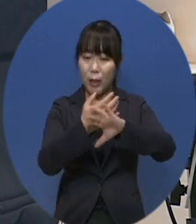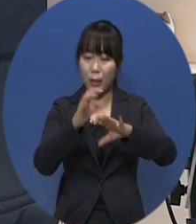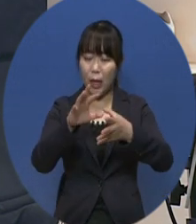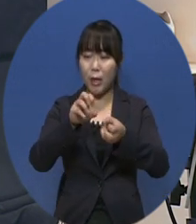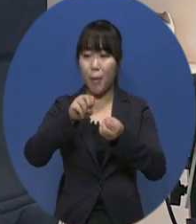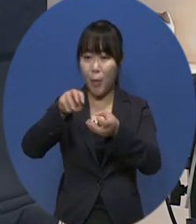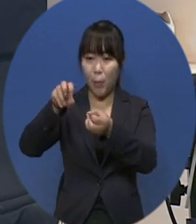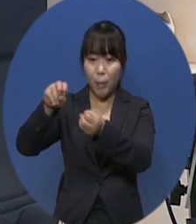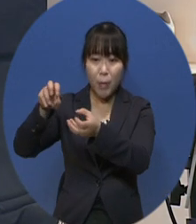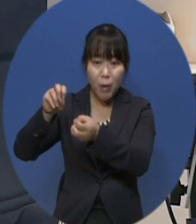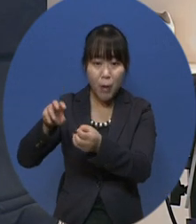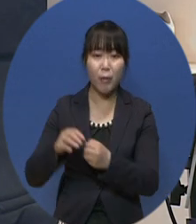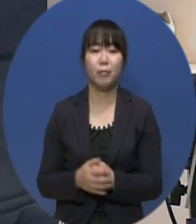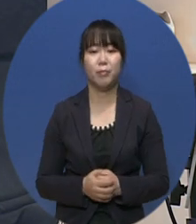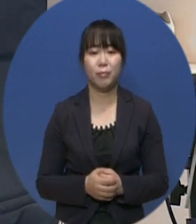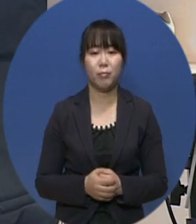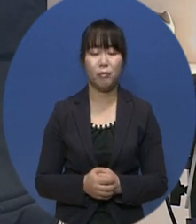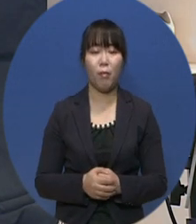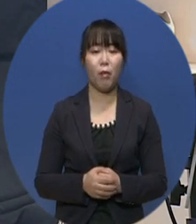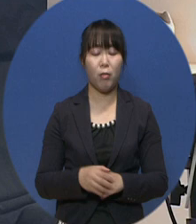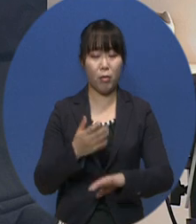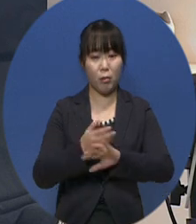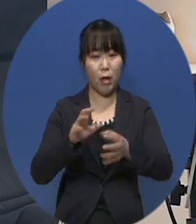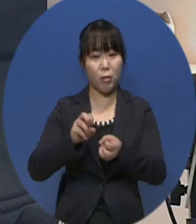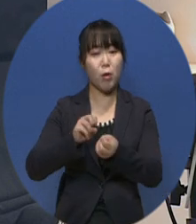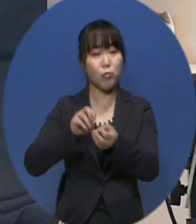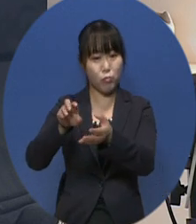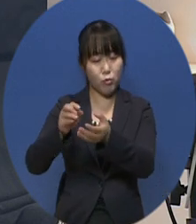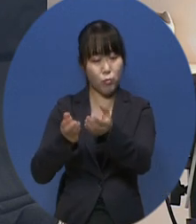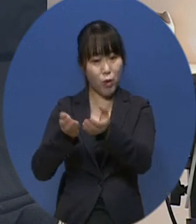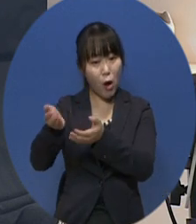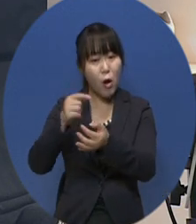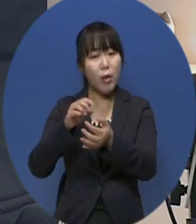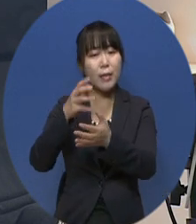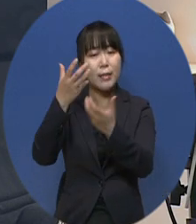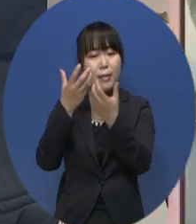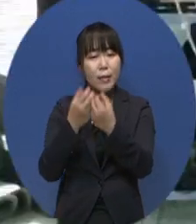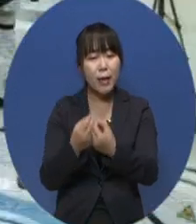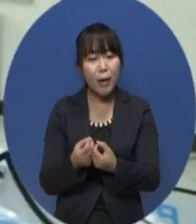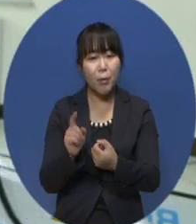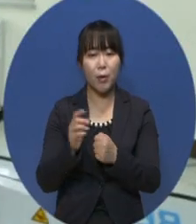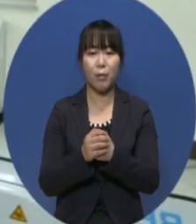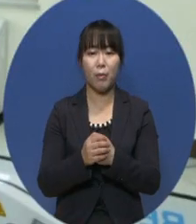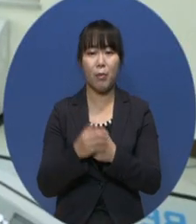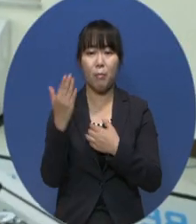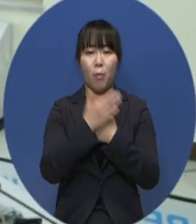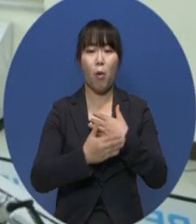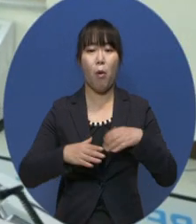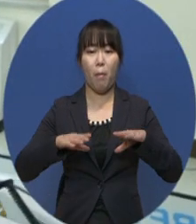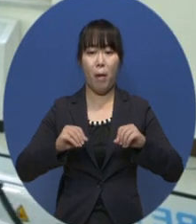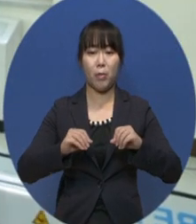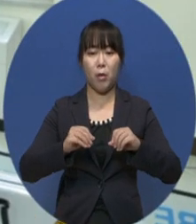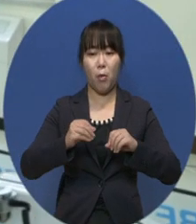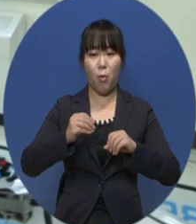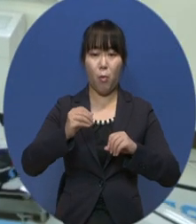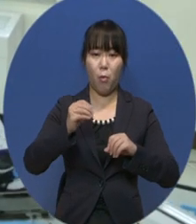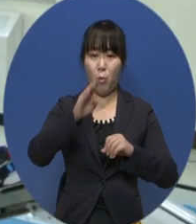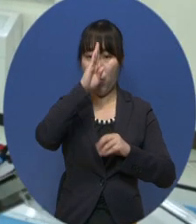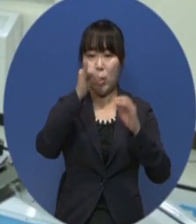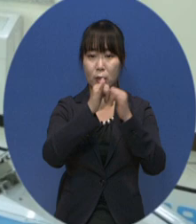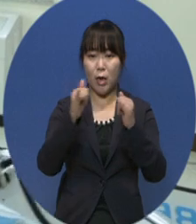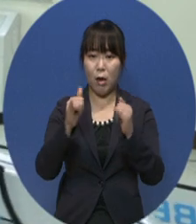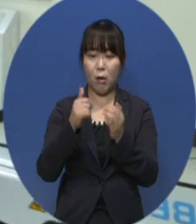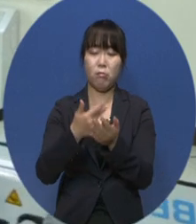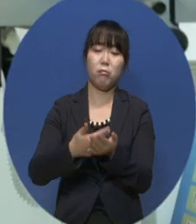일어나는데요. 그 수출에 대한 아주 좀 대표적인 사례가 네. 그 네, 마비된 환자들이 이제 일어나서